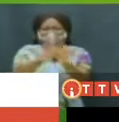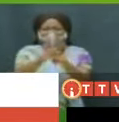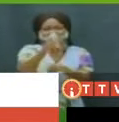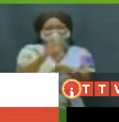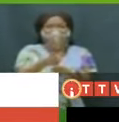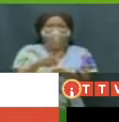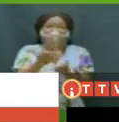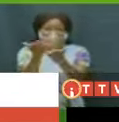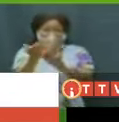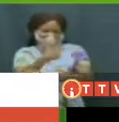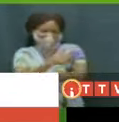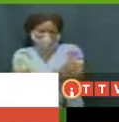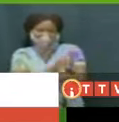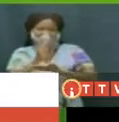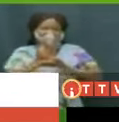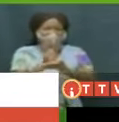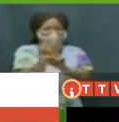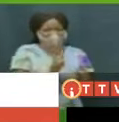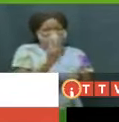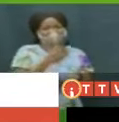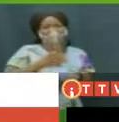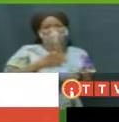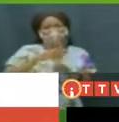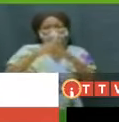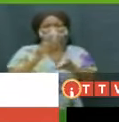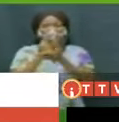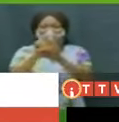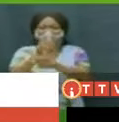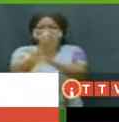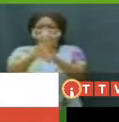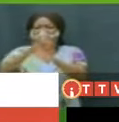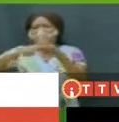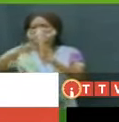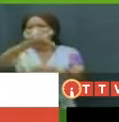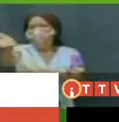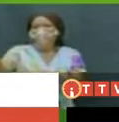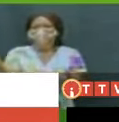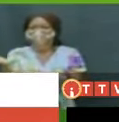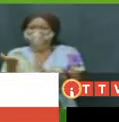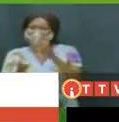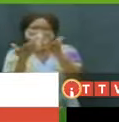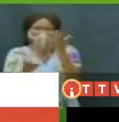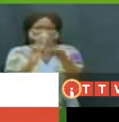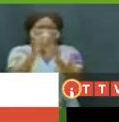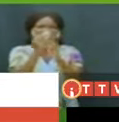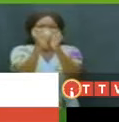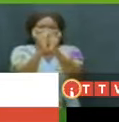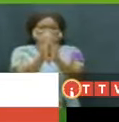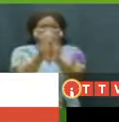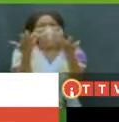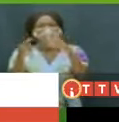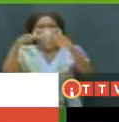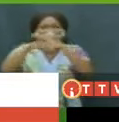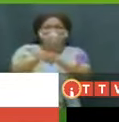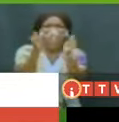mwini komanso uthandiza kuchinjiriza ena amene ugwira nawo ntchito, amene ukwera nawo basi mini basi